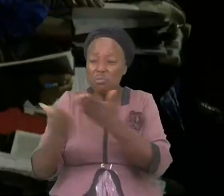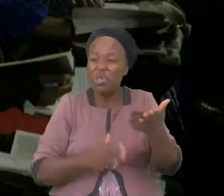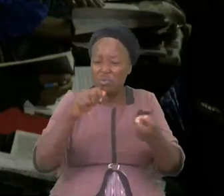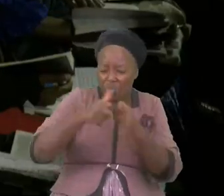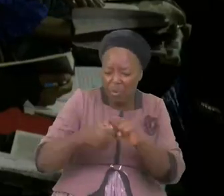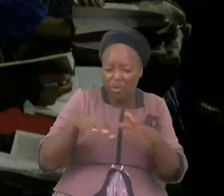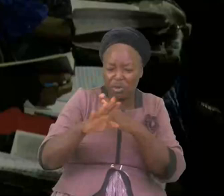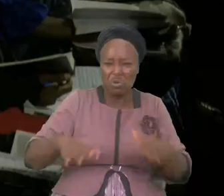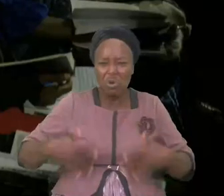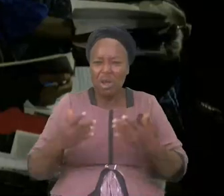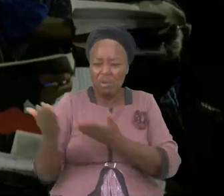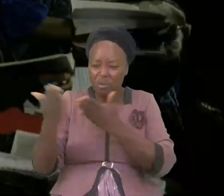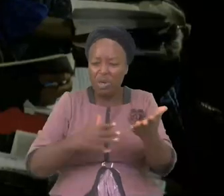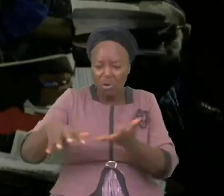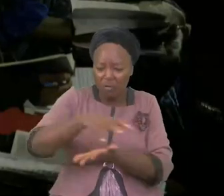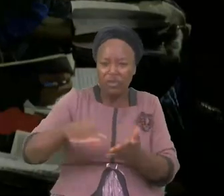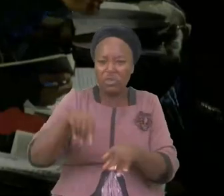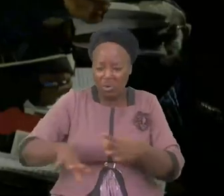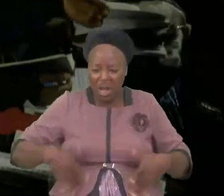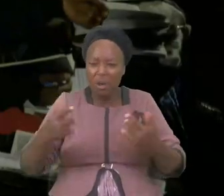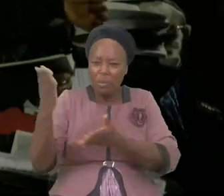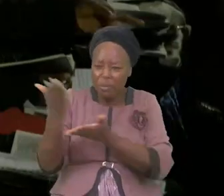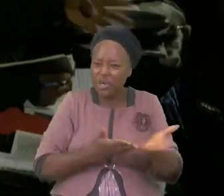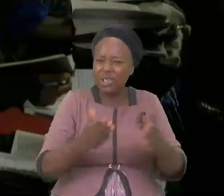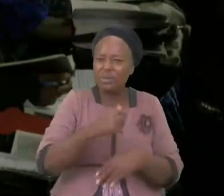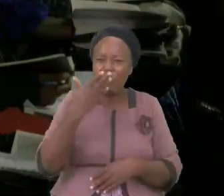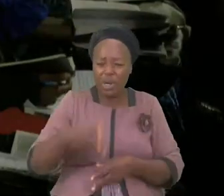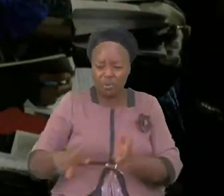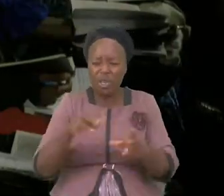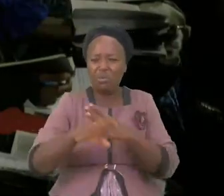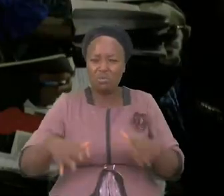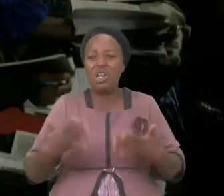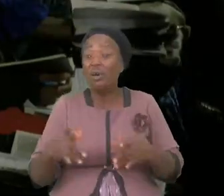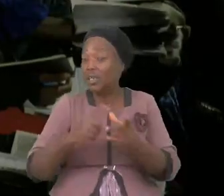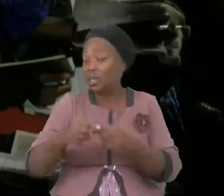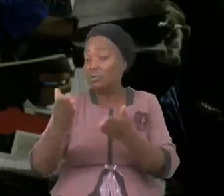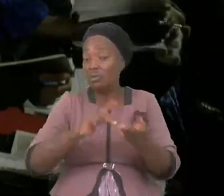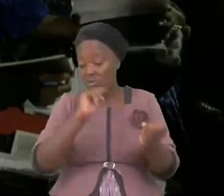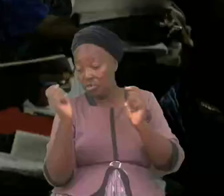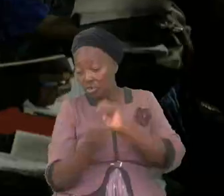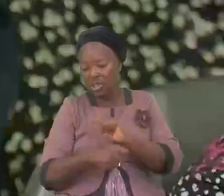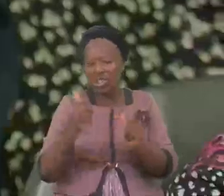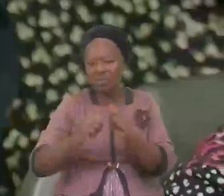habitants du monde dans une mauvaise direction pour les souiller.